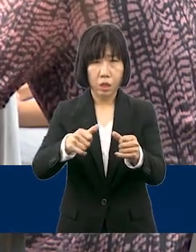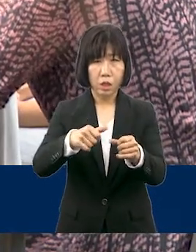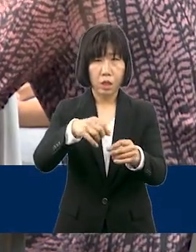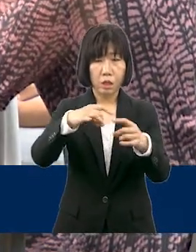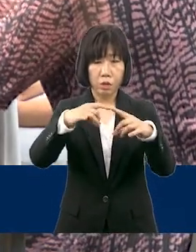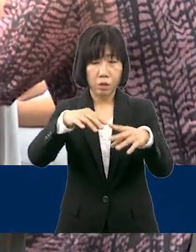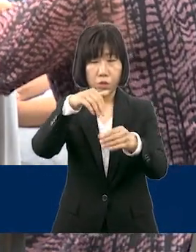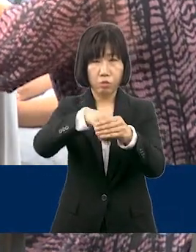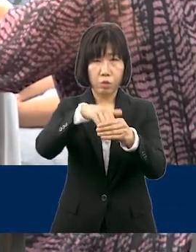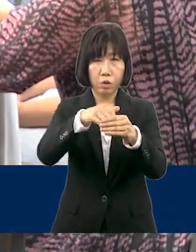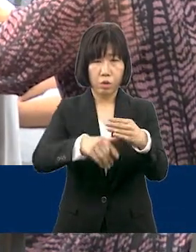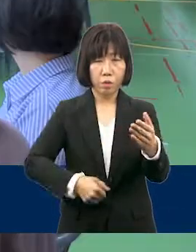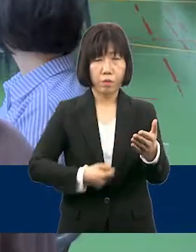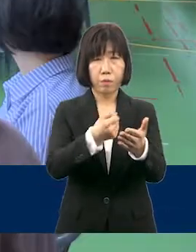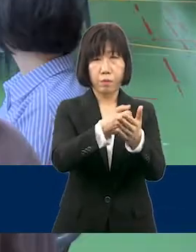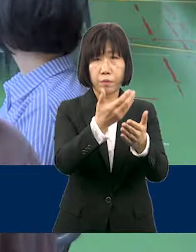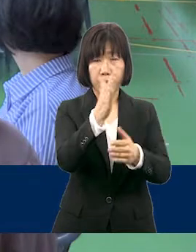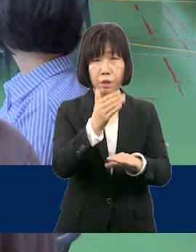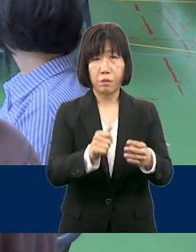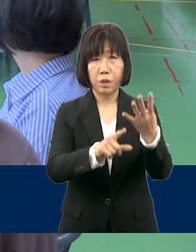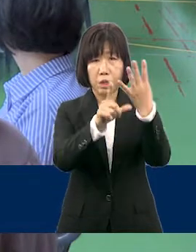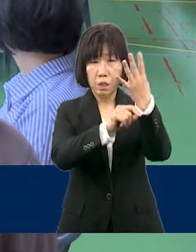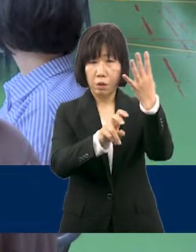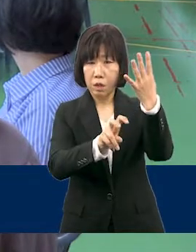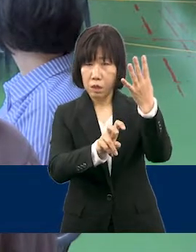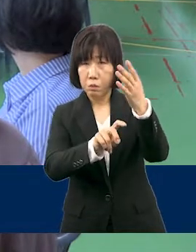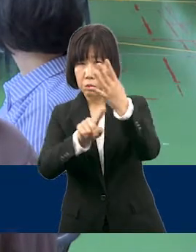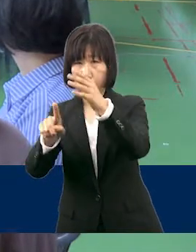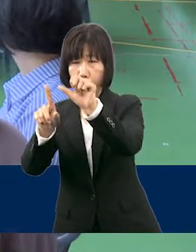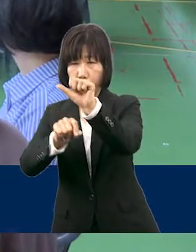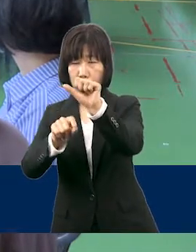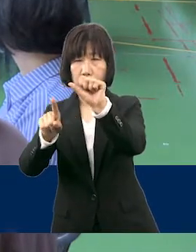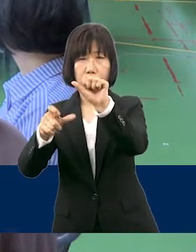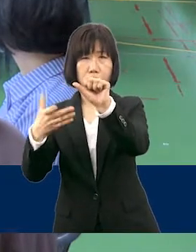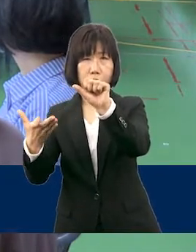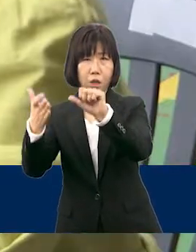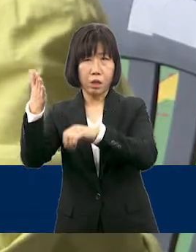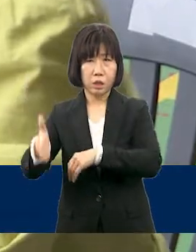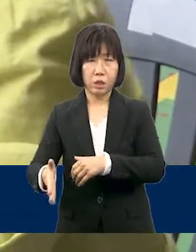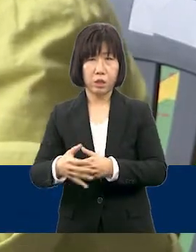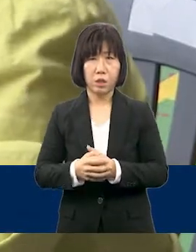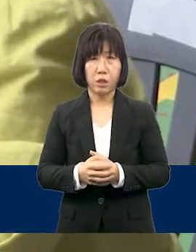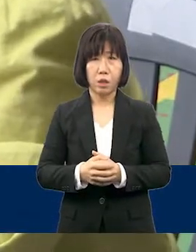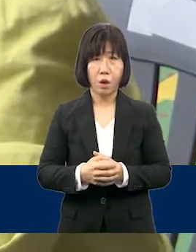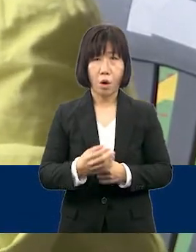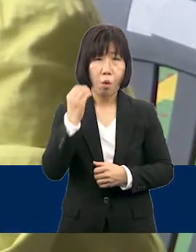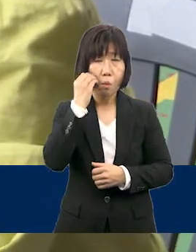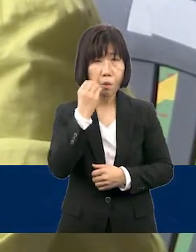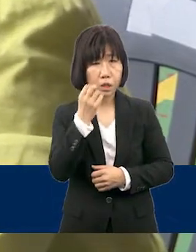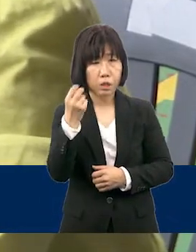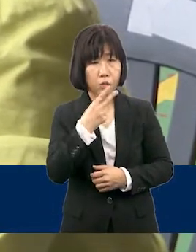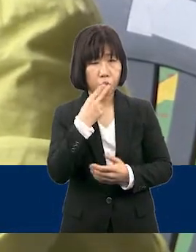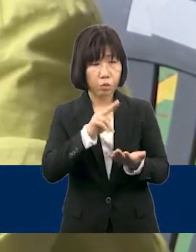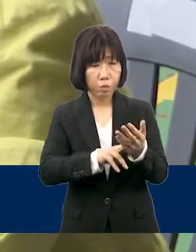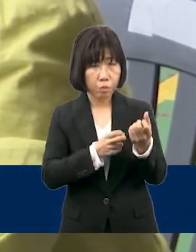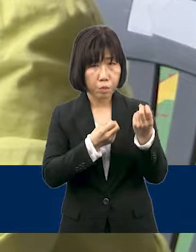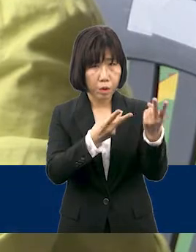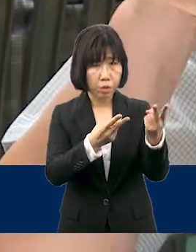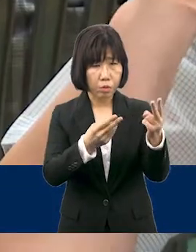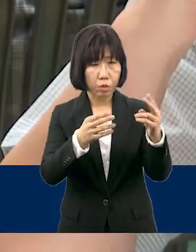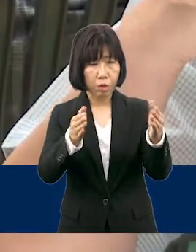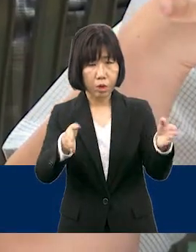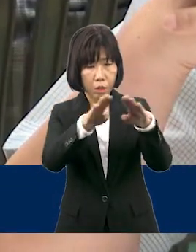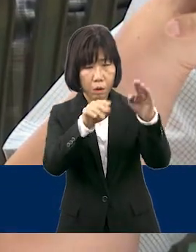최종 선정 됩니다 사업 접수는 4월 20일부터 5월 19일까지 곡 홈페이지나 우편 또는